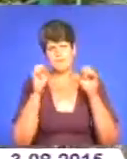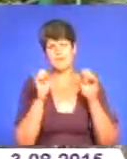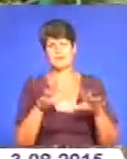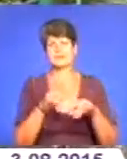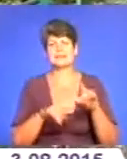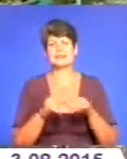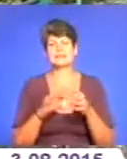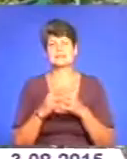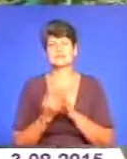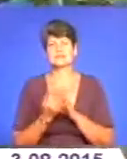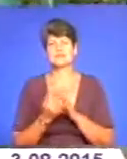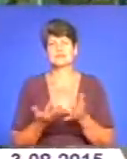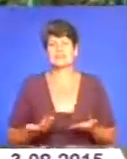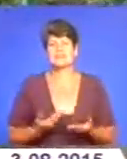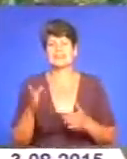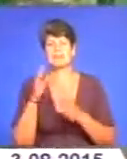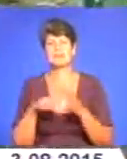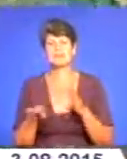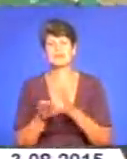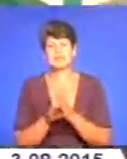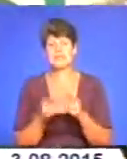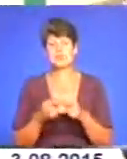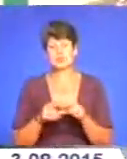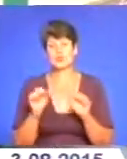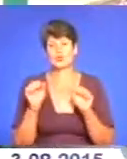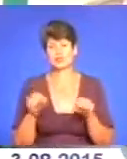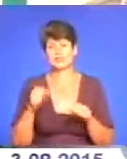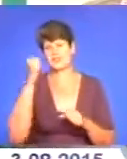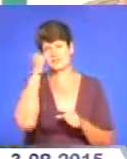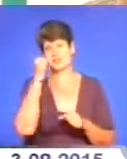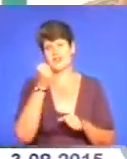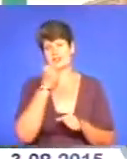село і оселитися у Підволочиську. За цю можливість вдячні жертводавцям.